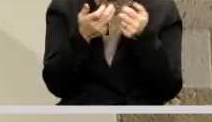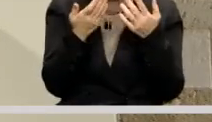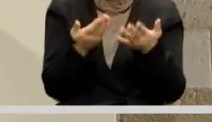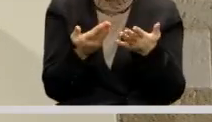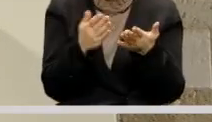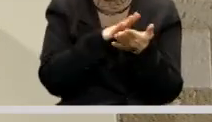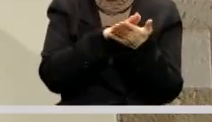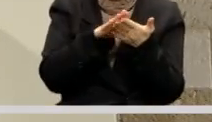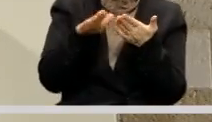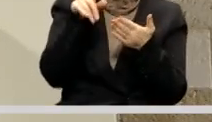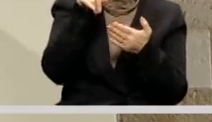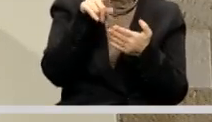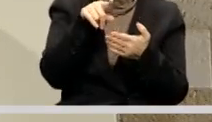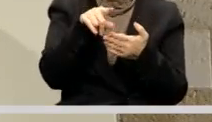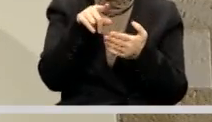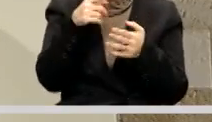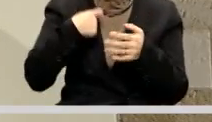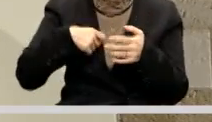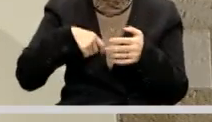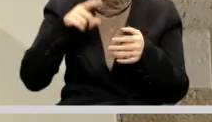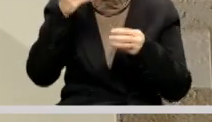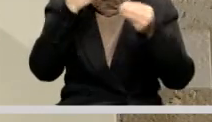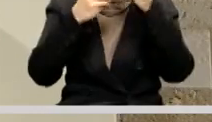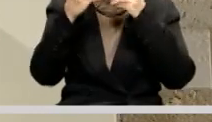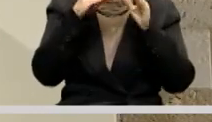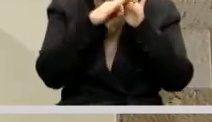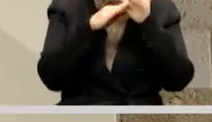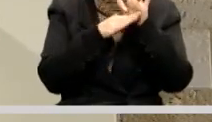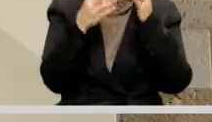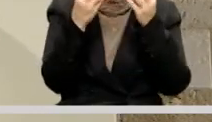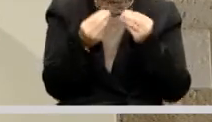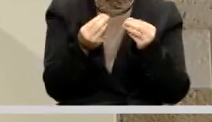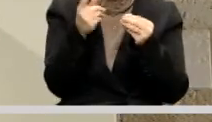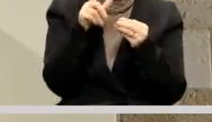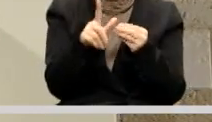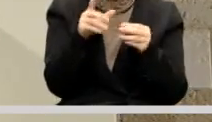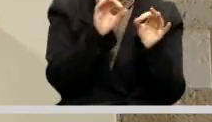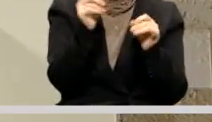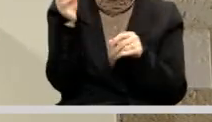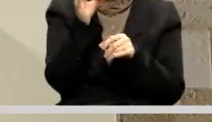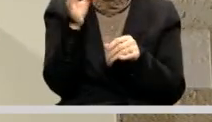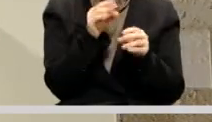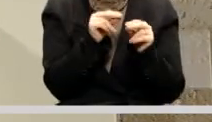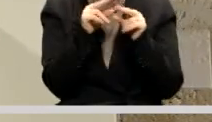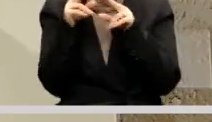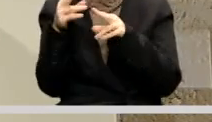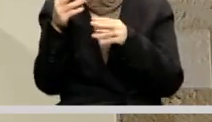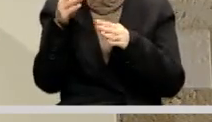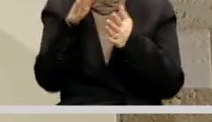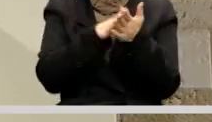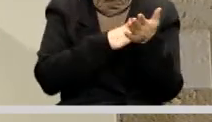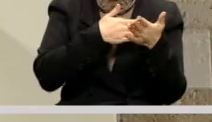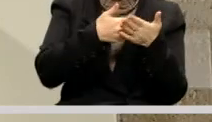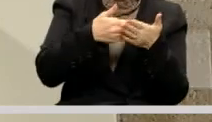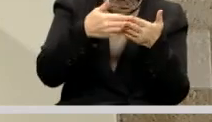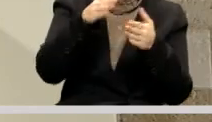bir beslenme programıyla özellikle erken saatlerde uyanıp, erken saatlerde kahvaltı edip metabolizmamızı